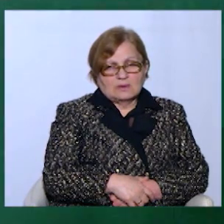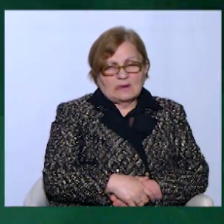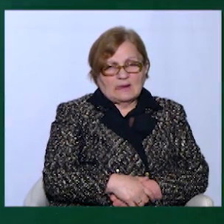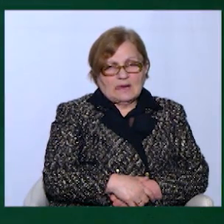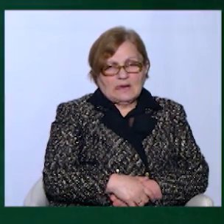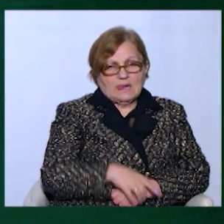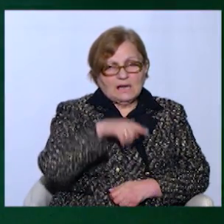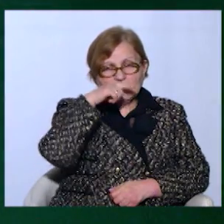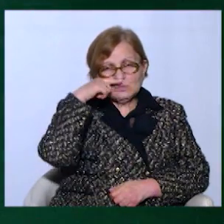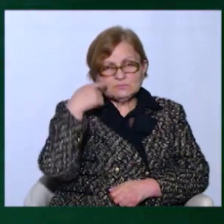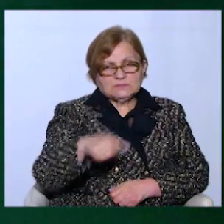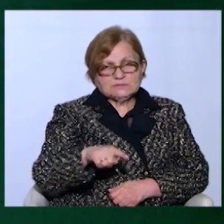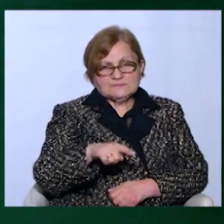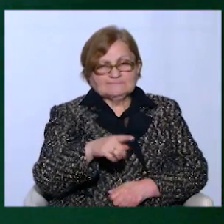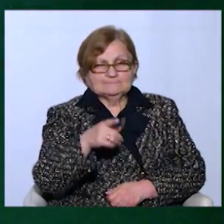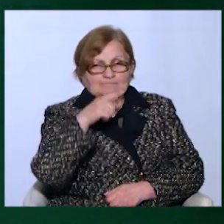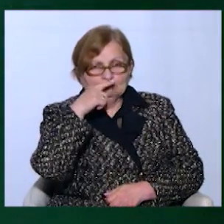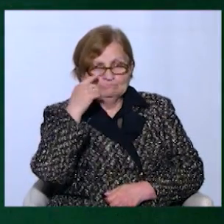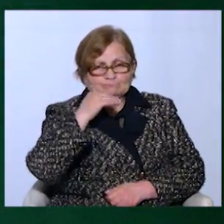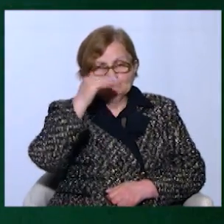და რუსეთი.